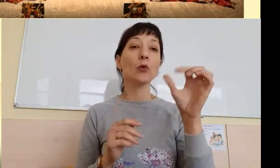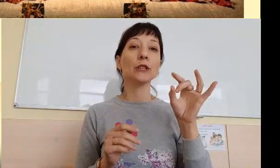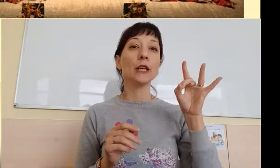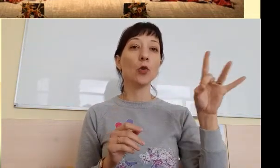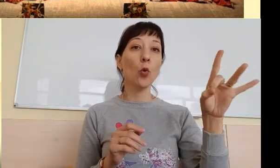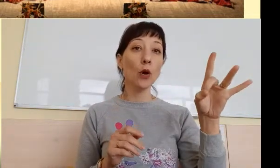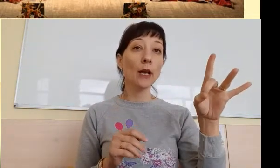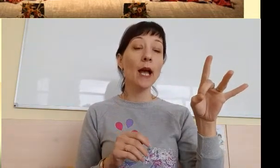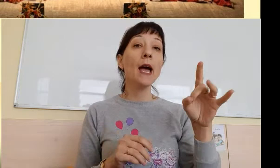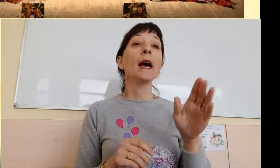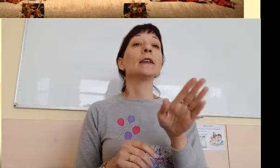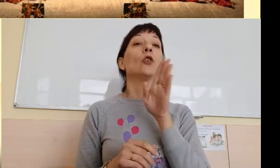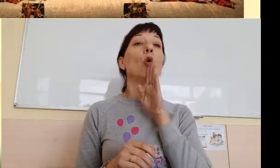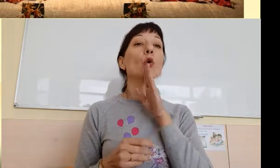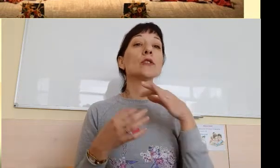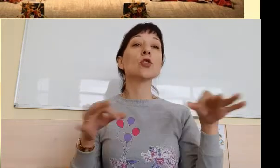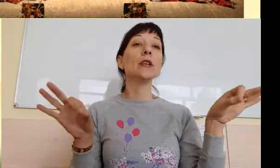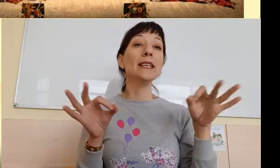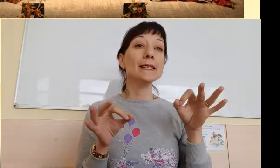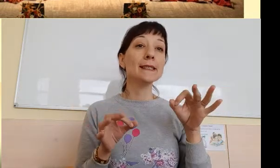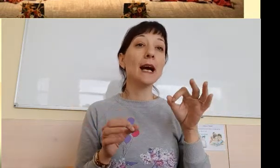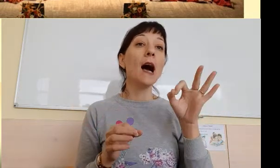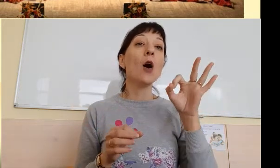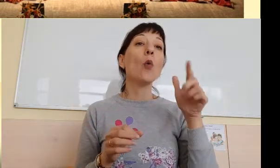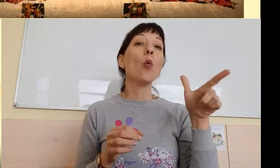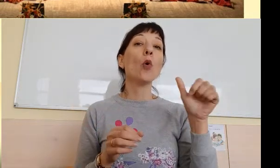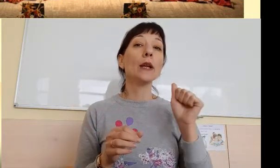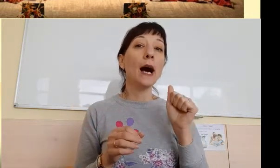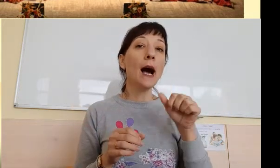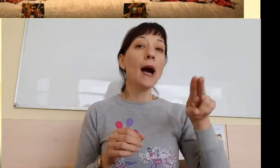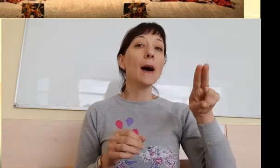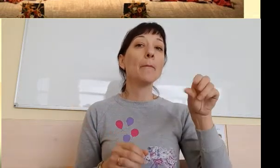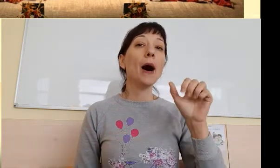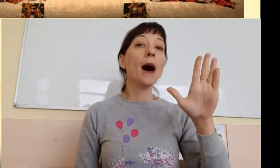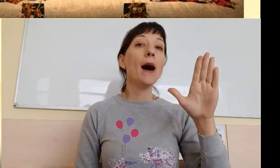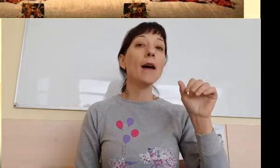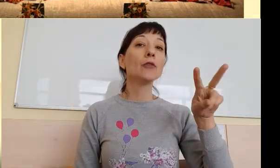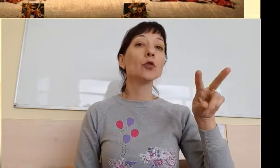Черкаський народний хор, його солістка Ольга